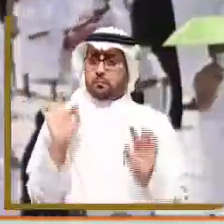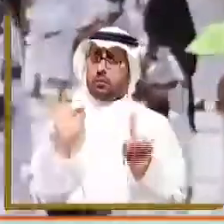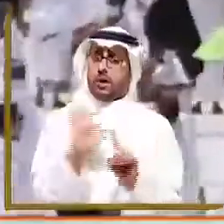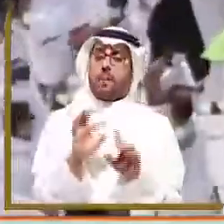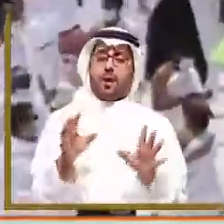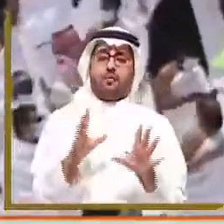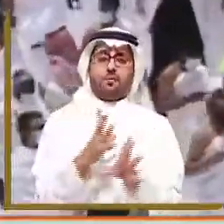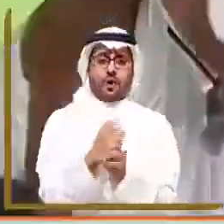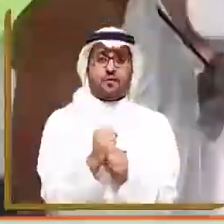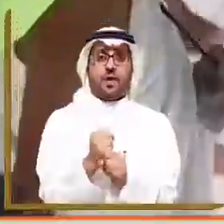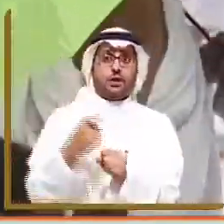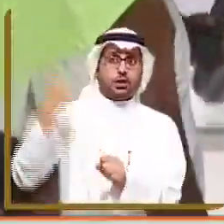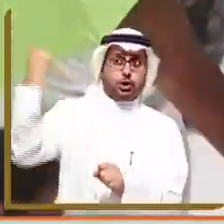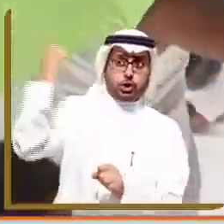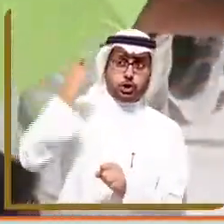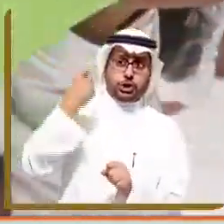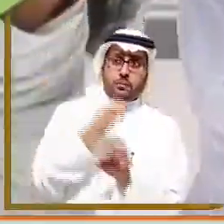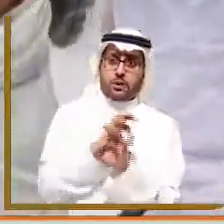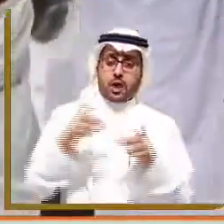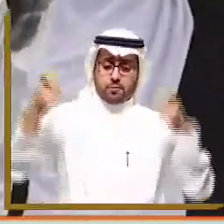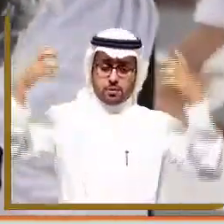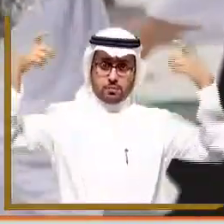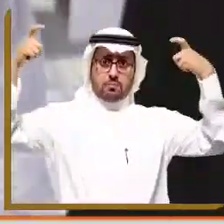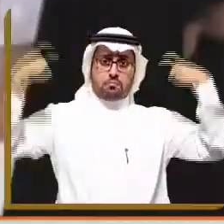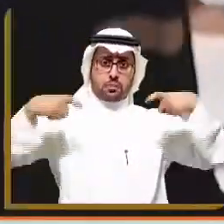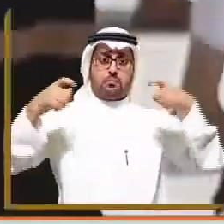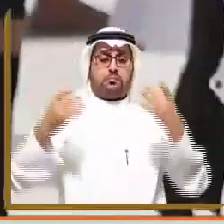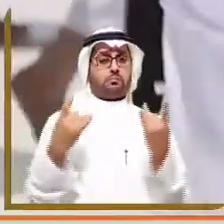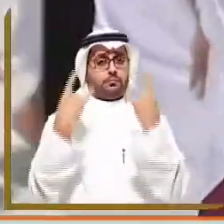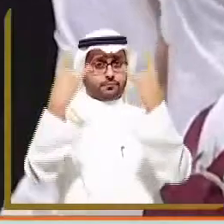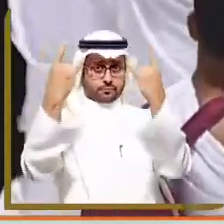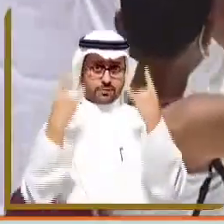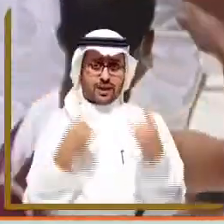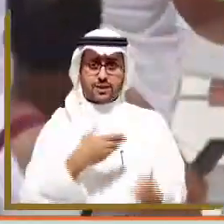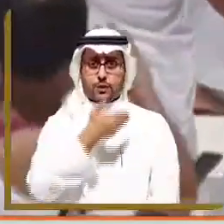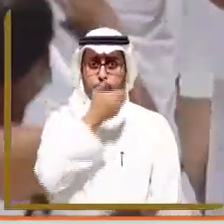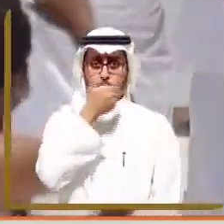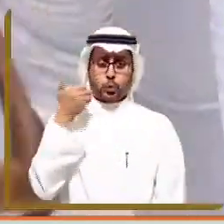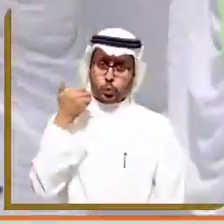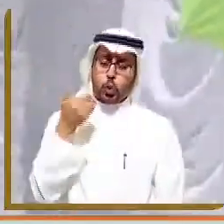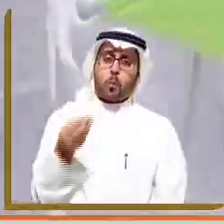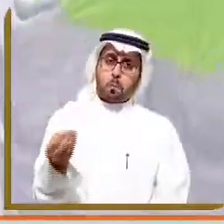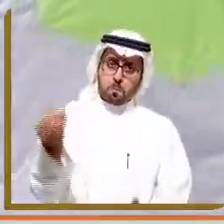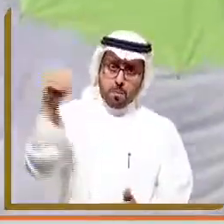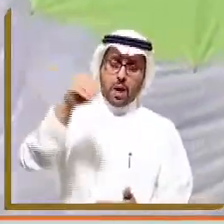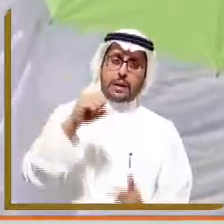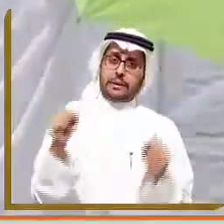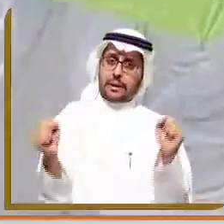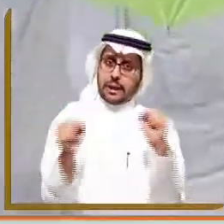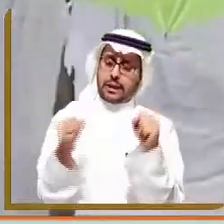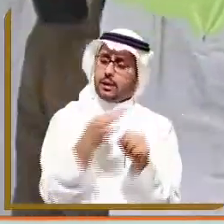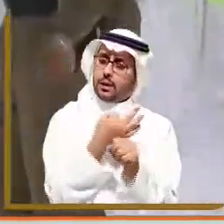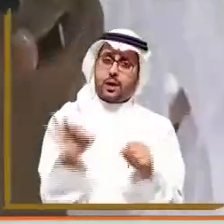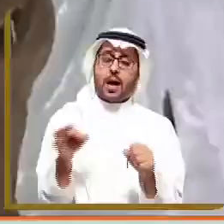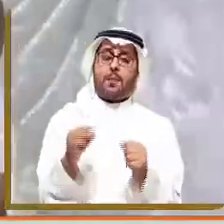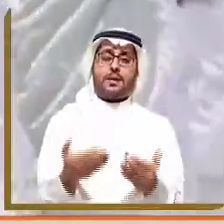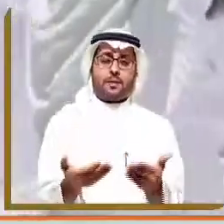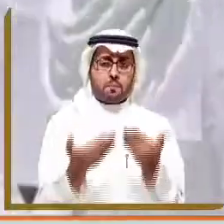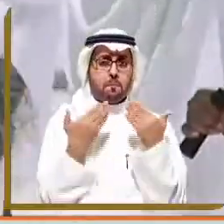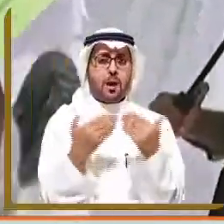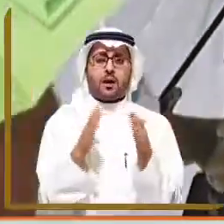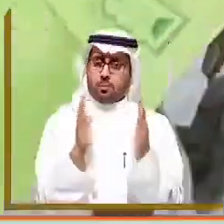أشعة الشمس أثناء الطواف بالبيت العتيق خلال شهر رمضان المبارك، لا سيما في ظل ما تشهده العاصمة